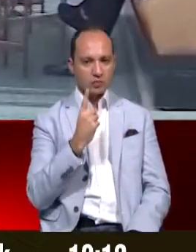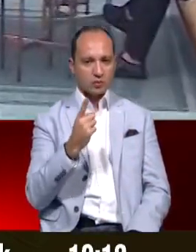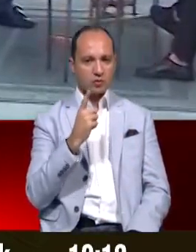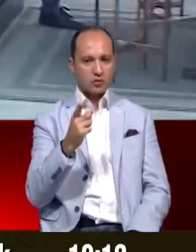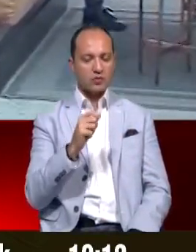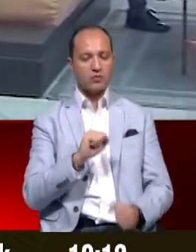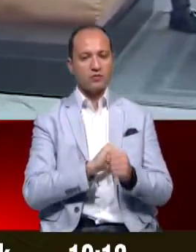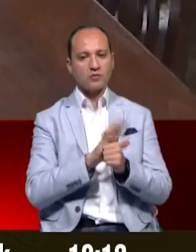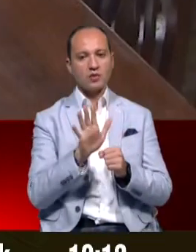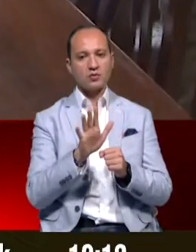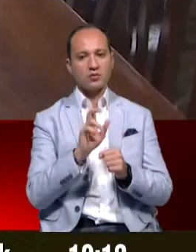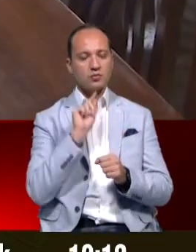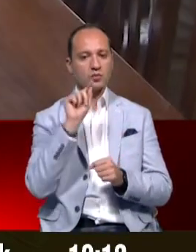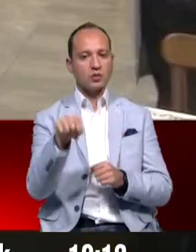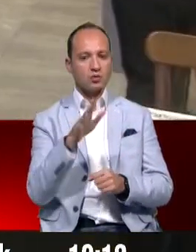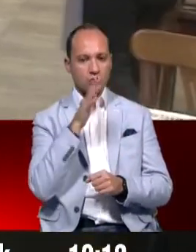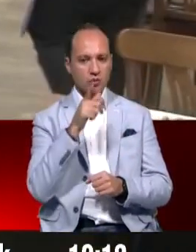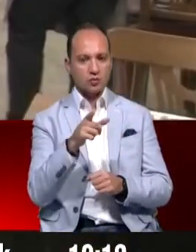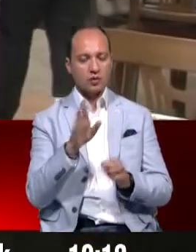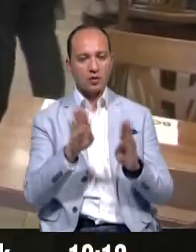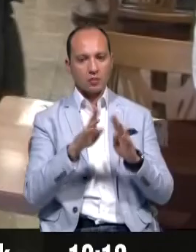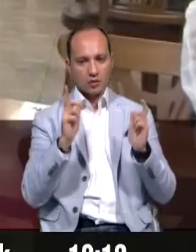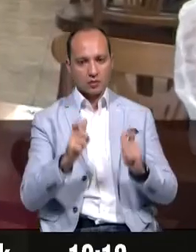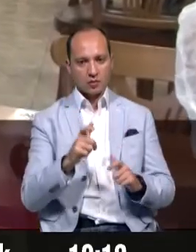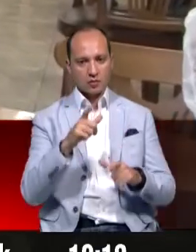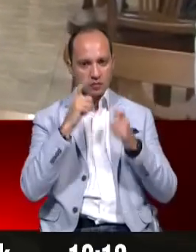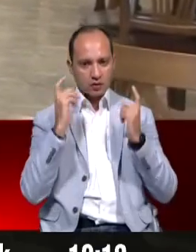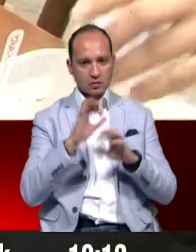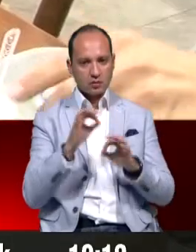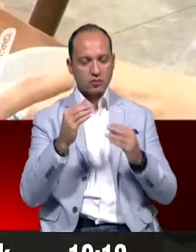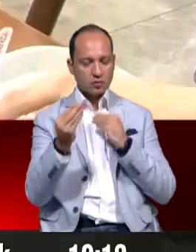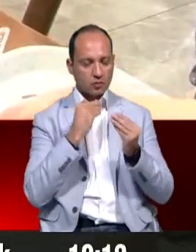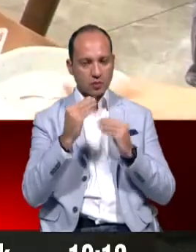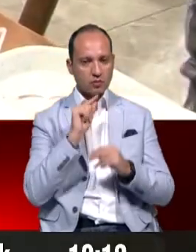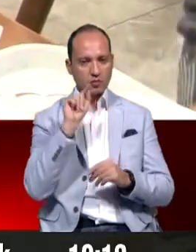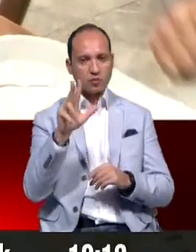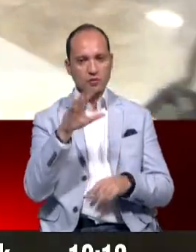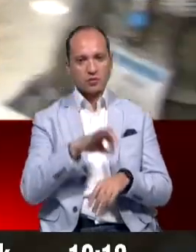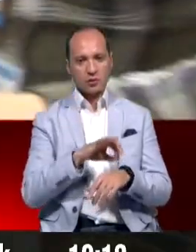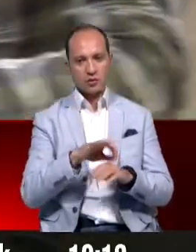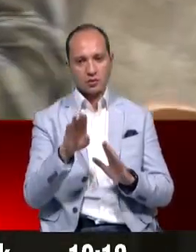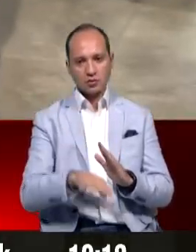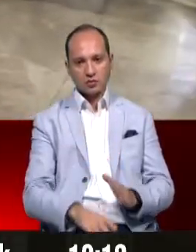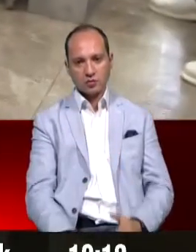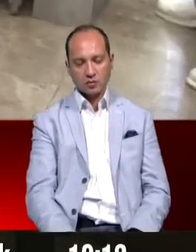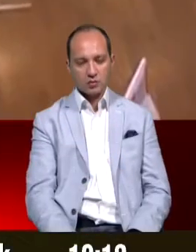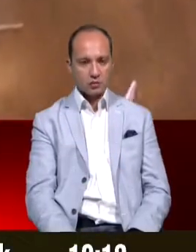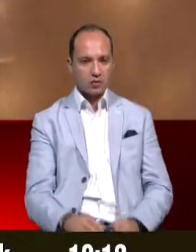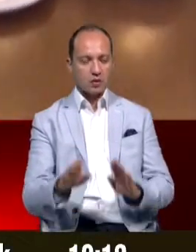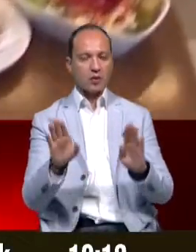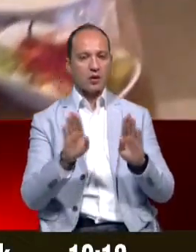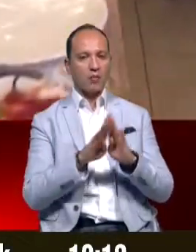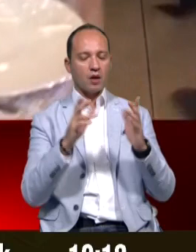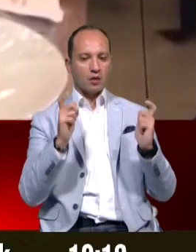ancak virüsün geçtiğini biliyoruz. Kapalı mekandaysa maskesiz sohbette bulaş 3 dakikaya düşüyor. Kapalı